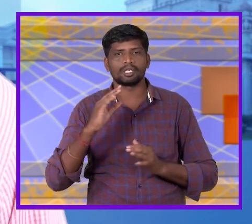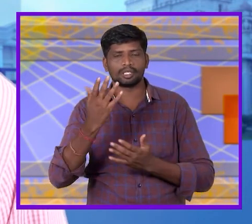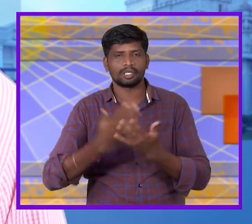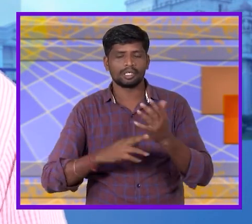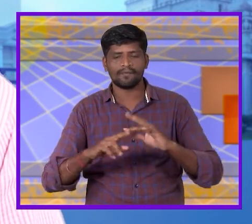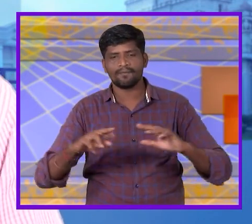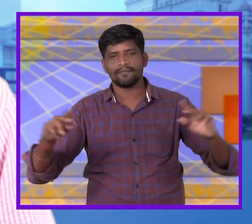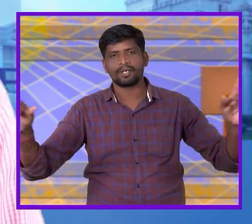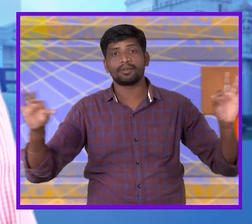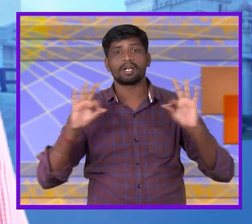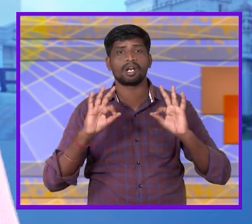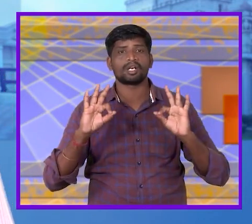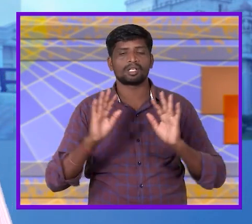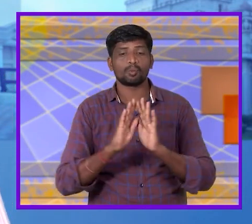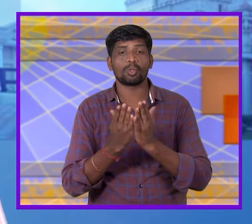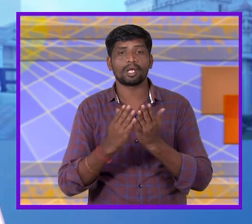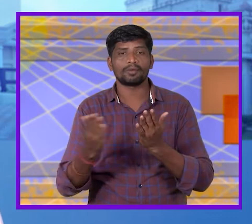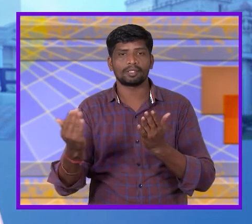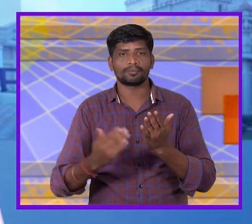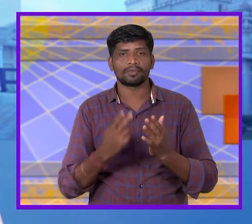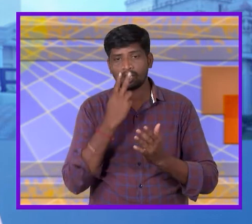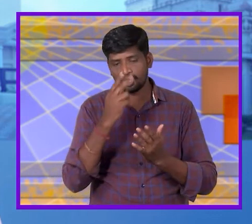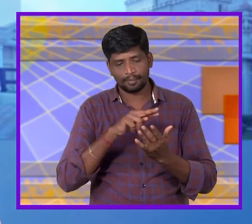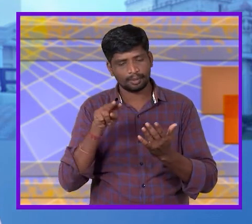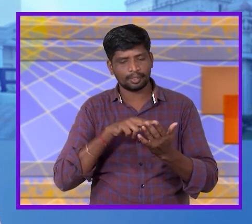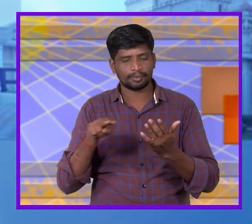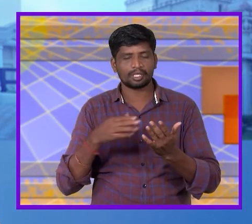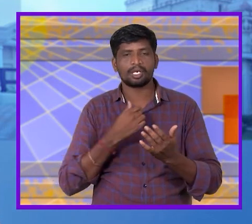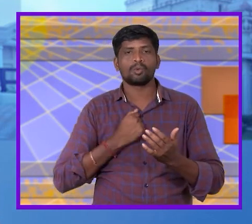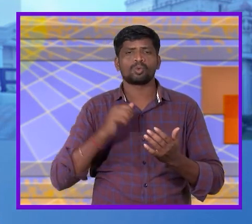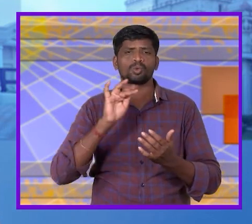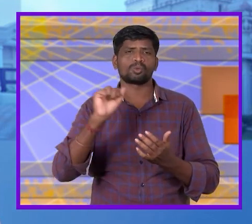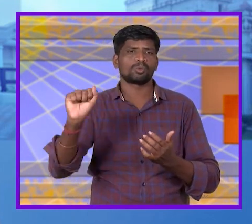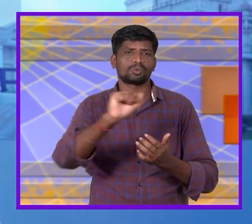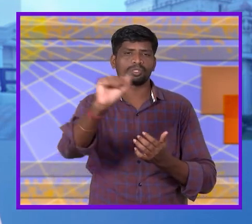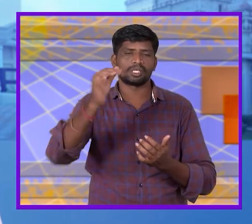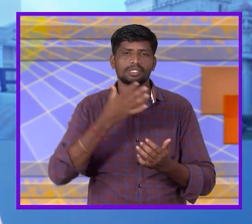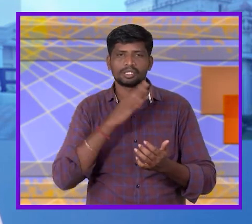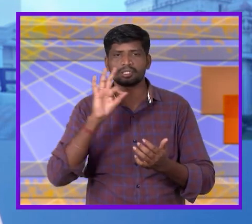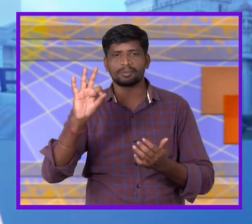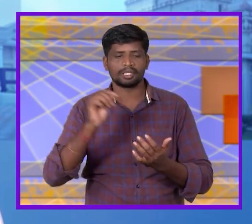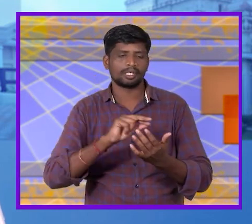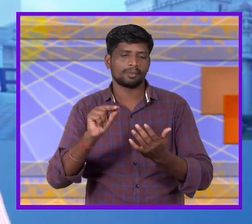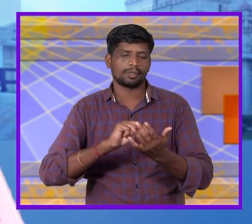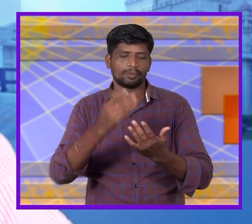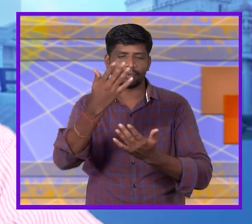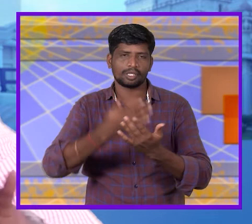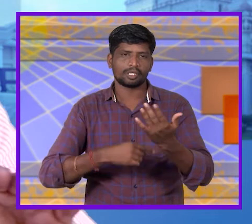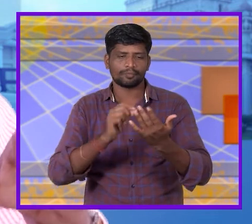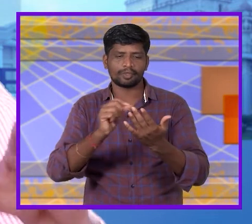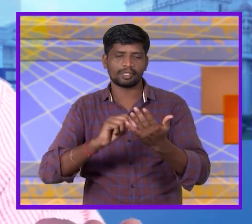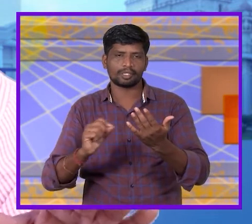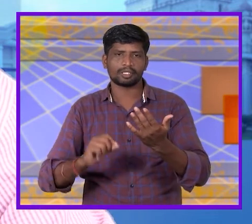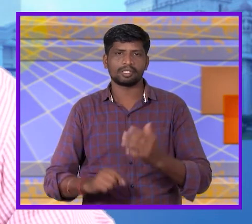அதிசயங்கள் அப்படின்னு சொல்லிலாம் ஒரு புத்தகங்கள் வந்திருக்கு. இதுகளெல்லாம் படித்து நம்ம மாவட்டத்தில் உள்ள சுற்றுலா இடங்களுடைய சிறப்புகளை நாம் என்ன செய்யணும், ஒவ்வொருத்தரும் தமிழ்நாடு